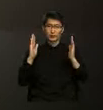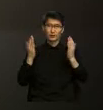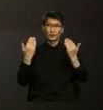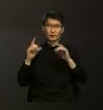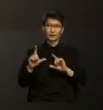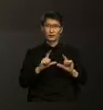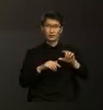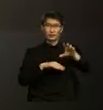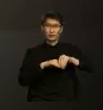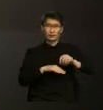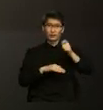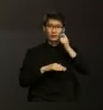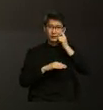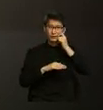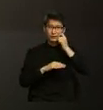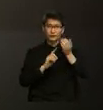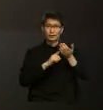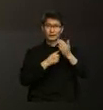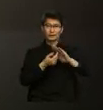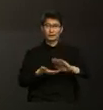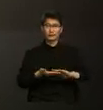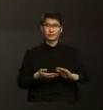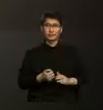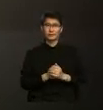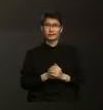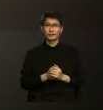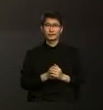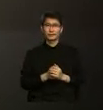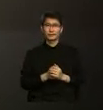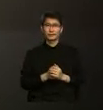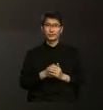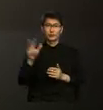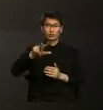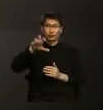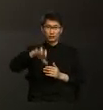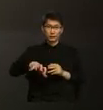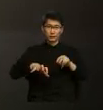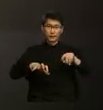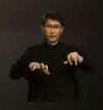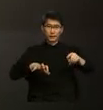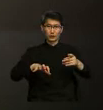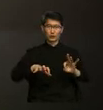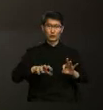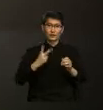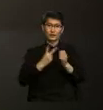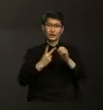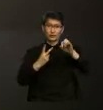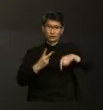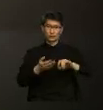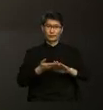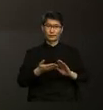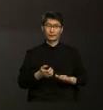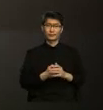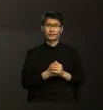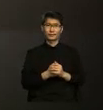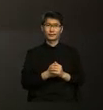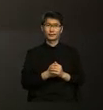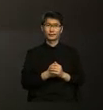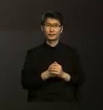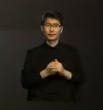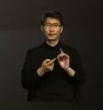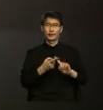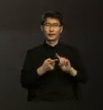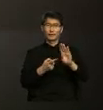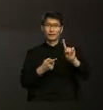등에 더 적응하지 못하는 것으로 나타났습니다. 이는 전국에서 세종시 다음으로 높은 비율입니다. 이에